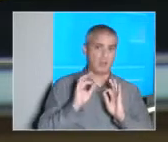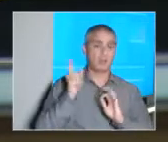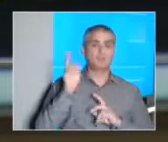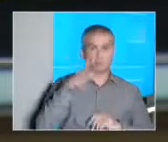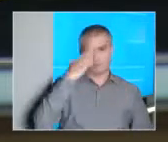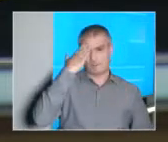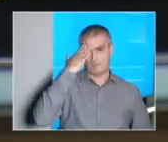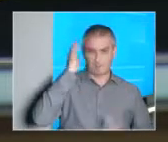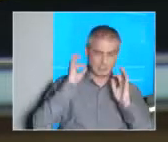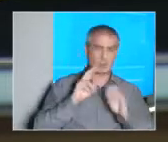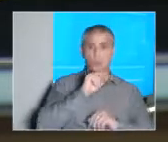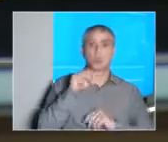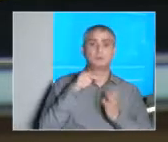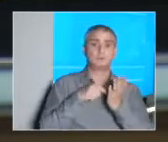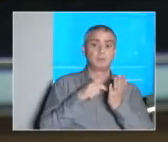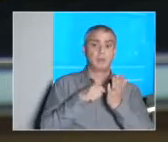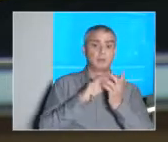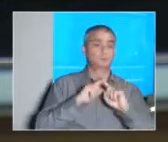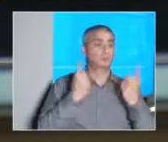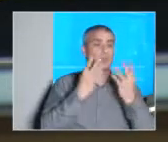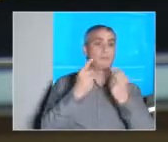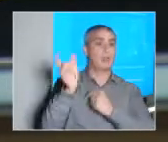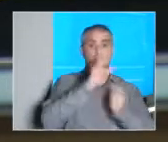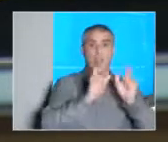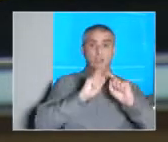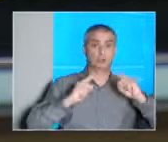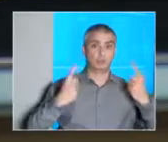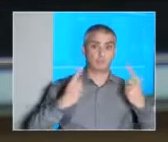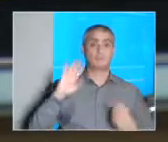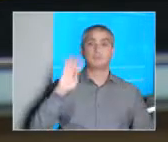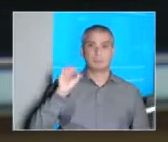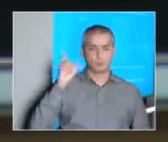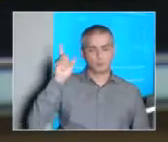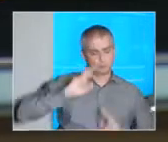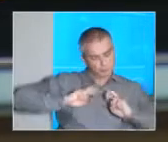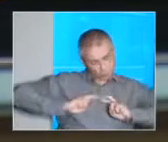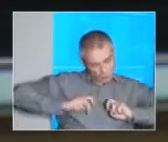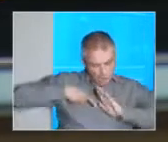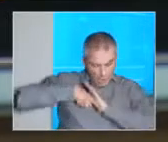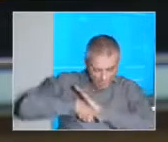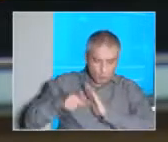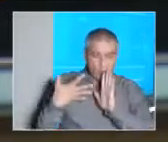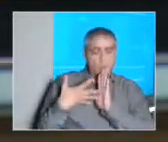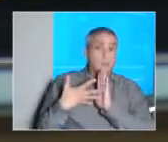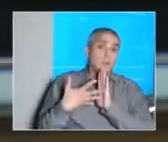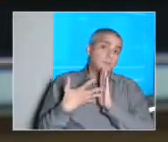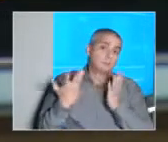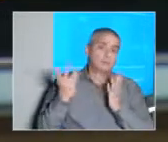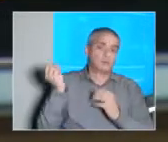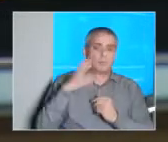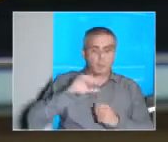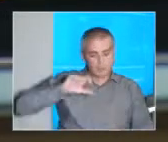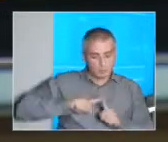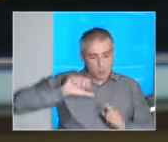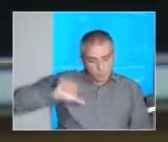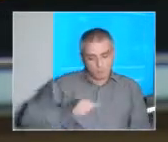גם בקי בנושא משום שבשונה מהרבה מאוד אחרים, בצלאל הוא איש חקר, הוא איש של עומק, הוא בדק. כנראה זה ככה בא